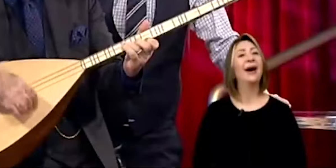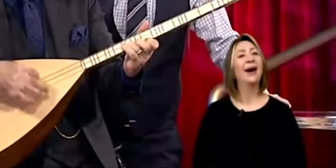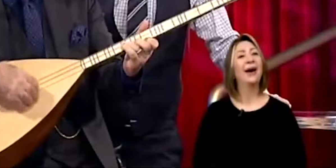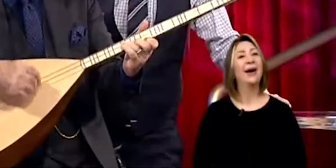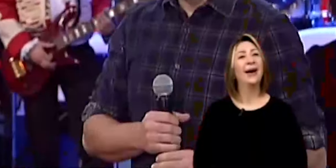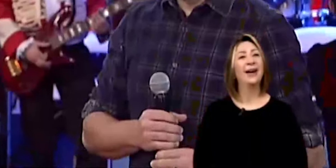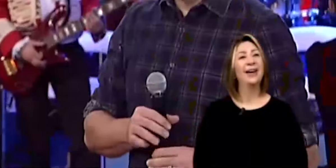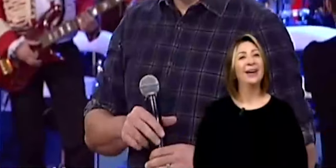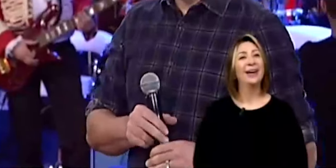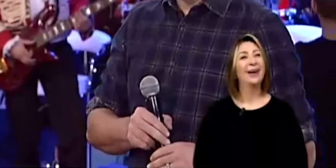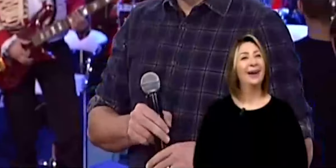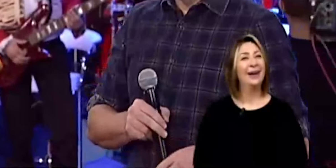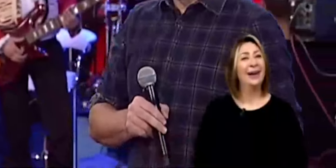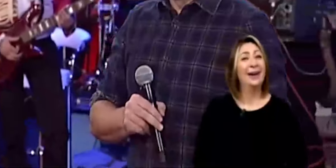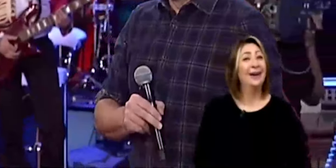buraya.